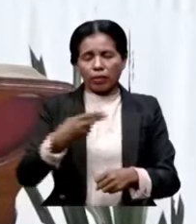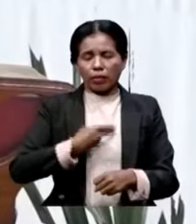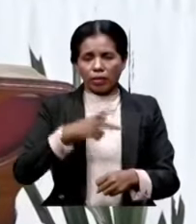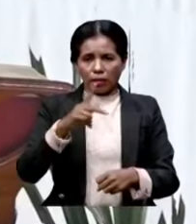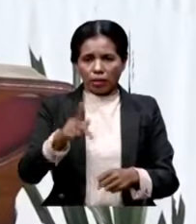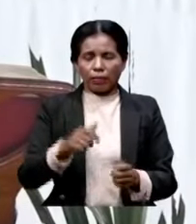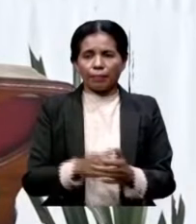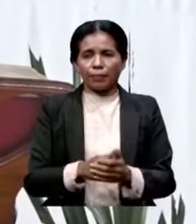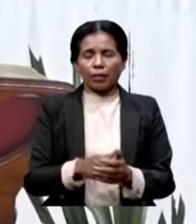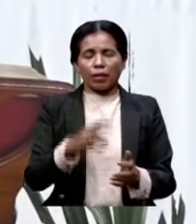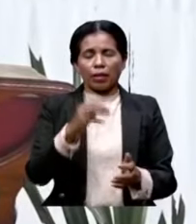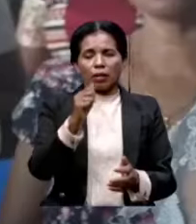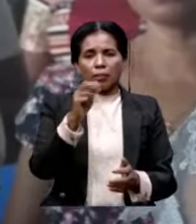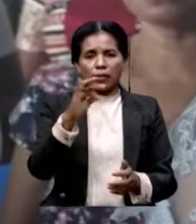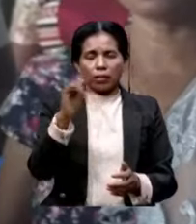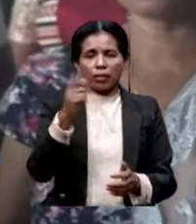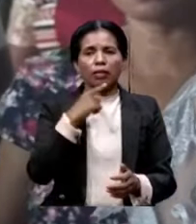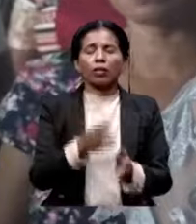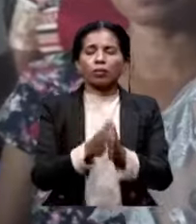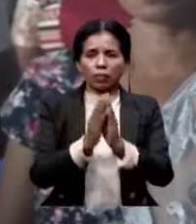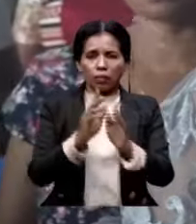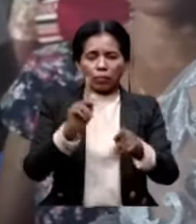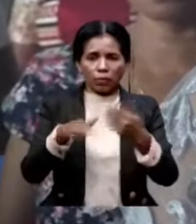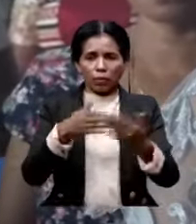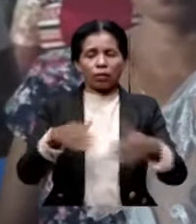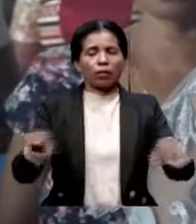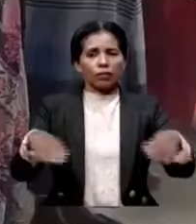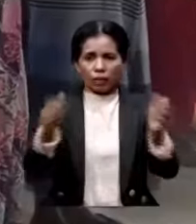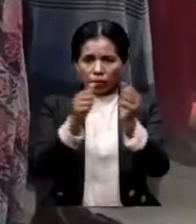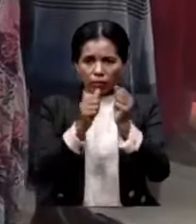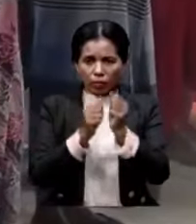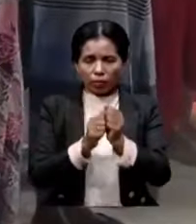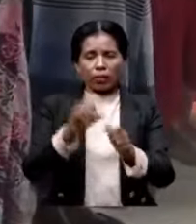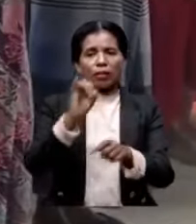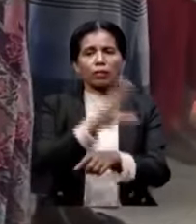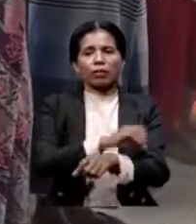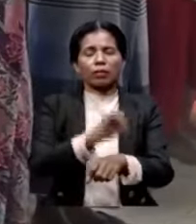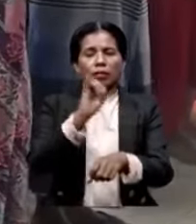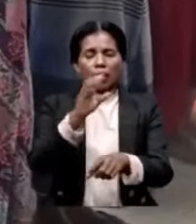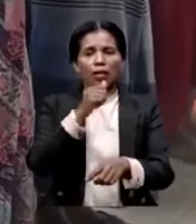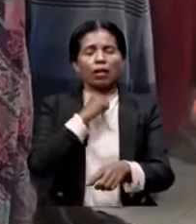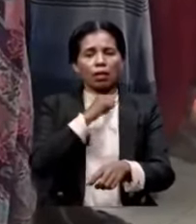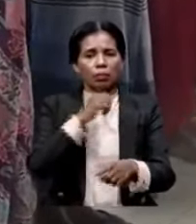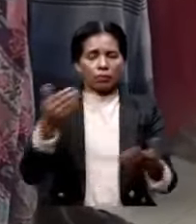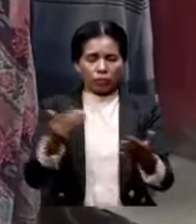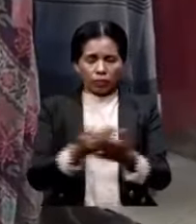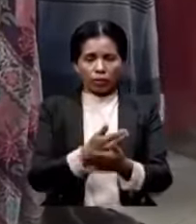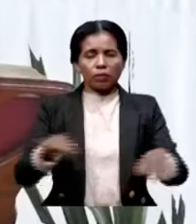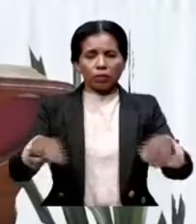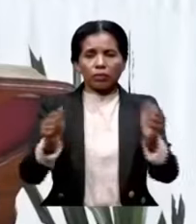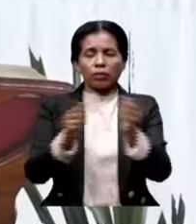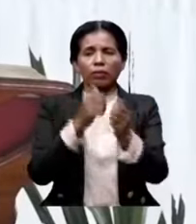Dong Leandro Maria Alves usu basarani sira atu kolabora no servisu amutu ko paro ku fong nune bele asumi knar hodiak.